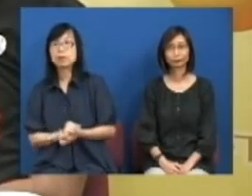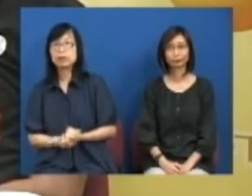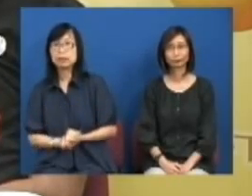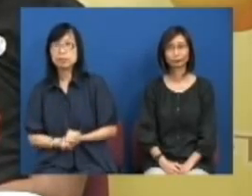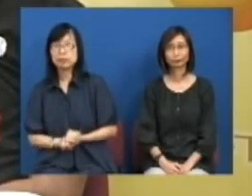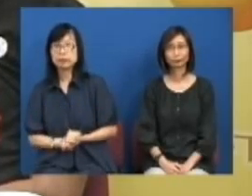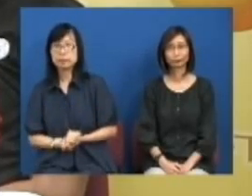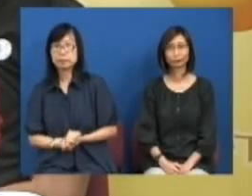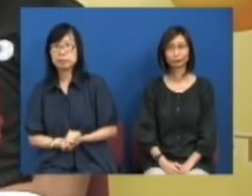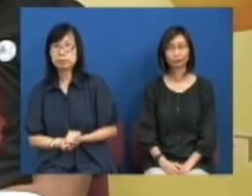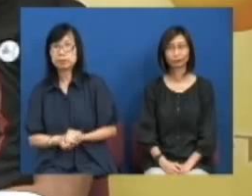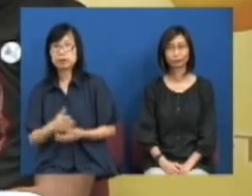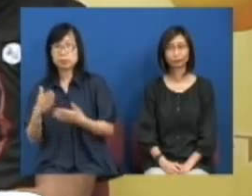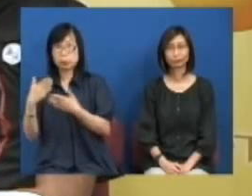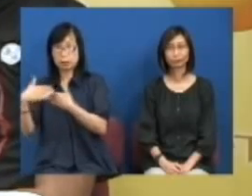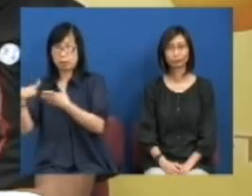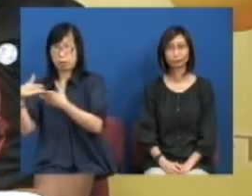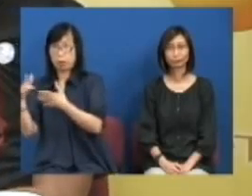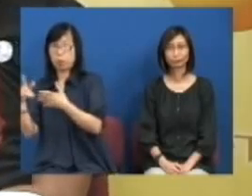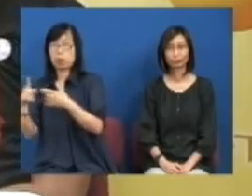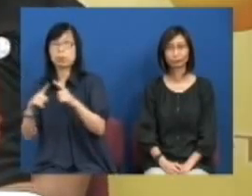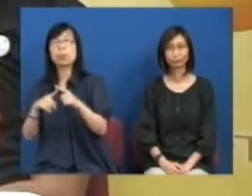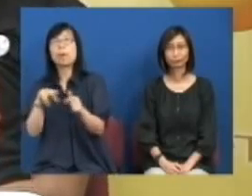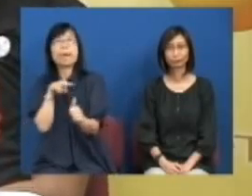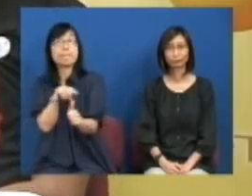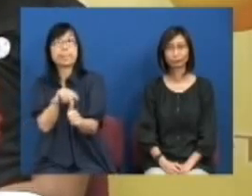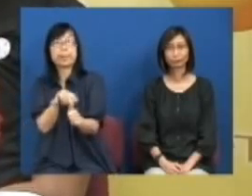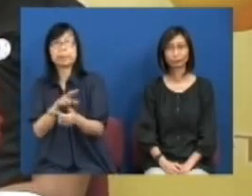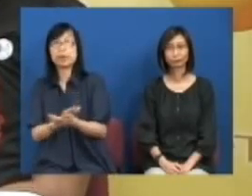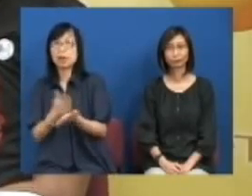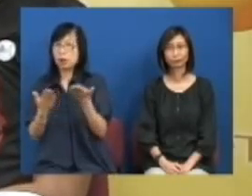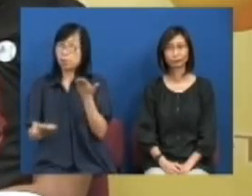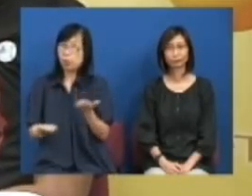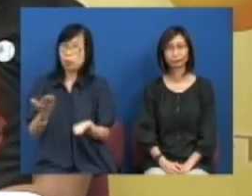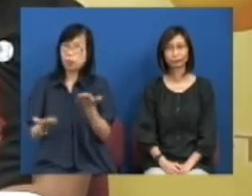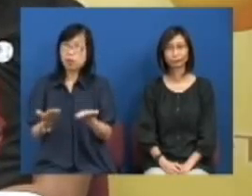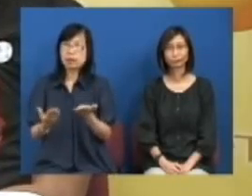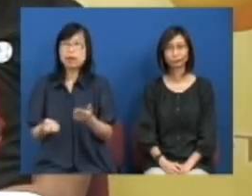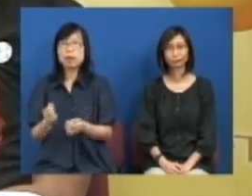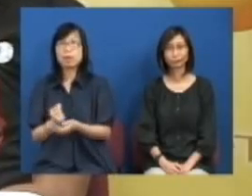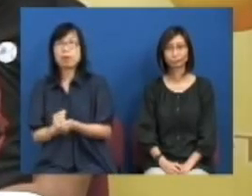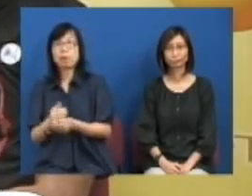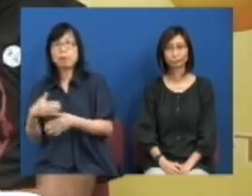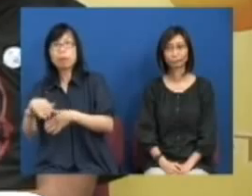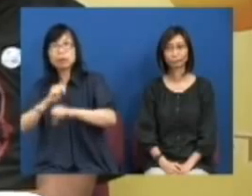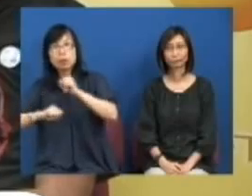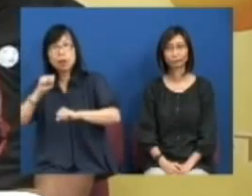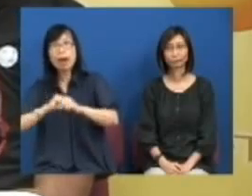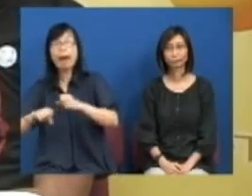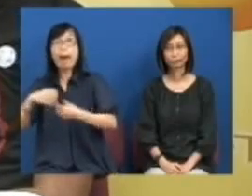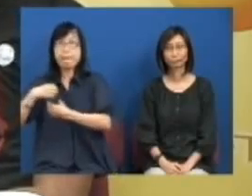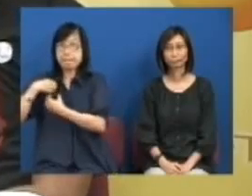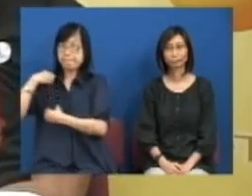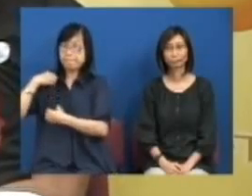啊，咁到底有冇外國干涉嘅咧？或者係反右運動嘅外國干涉嘅咧？文革嘅外國干涉嘅